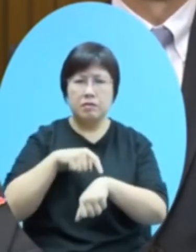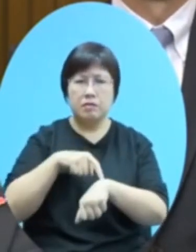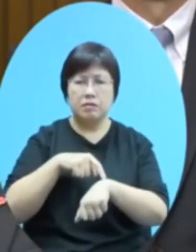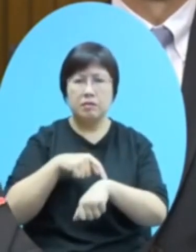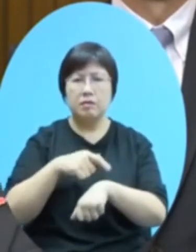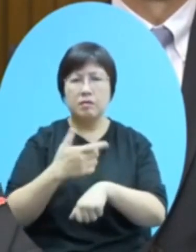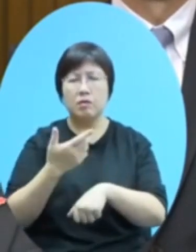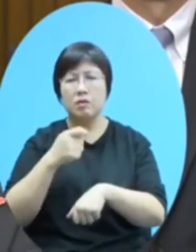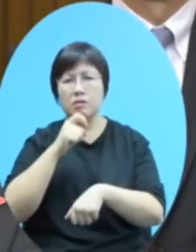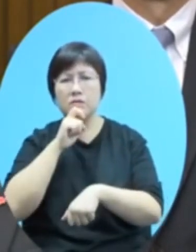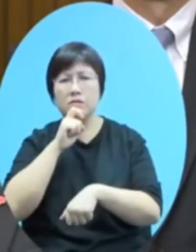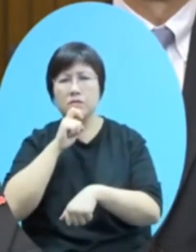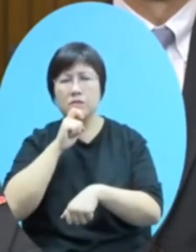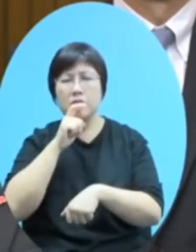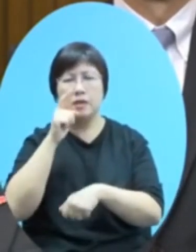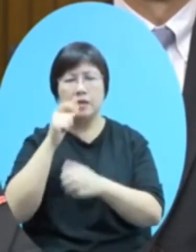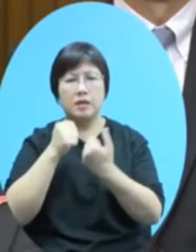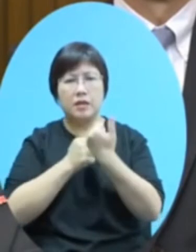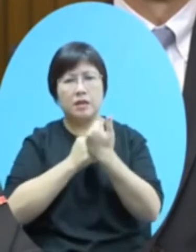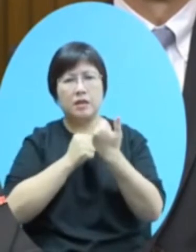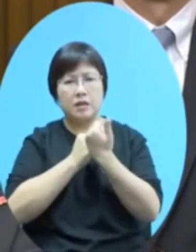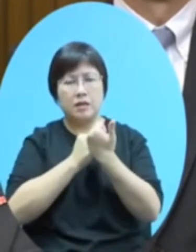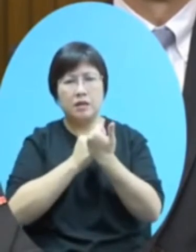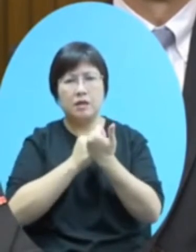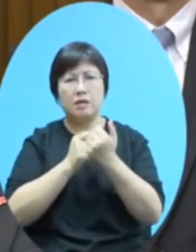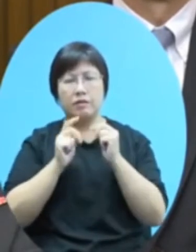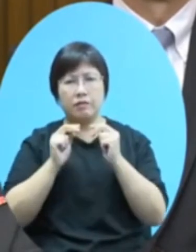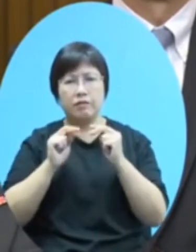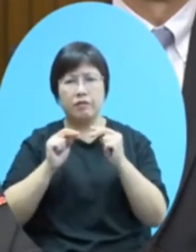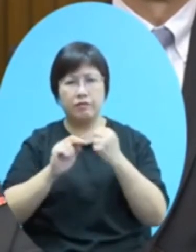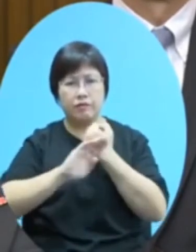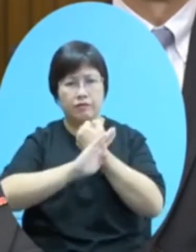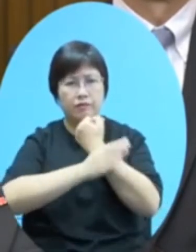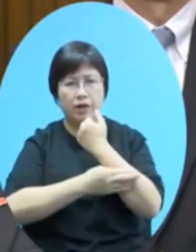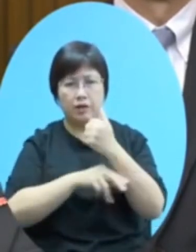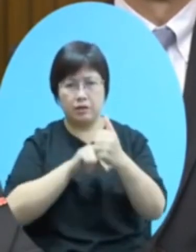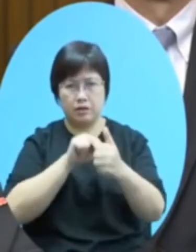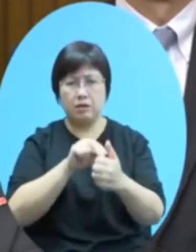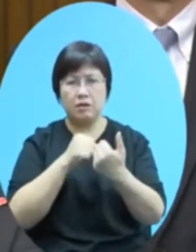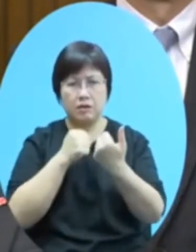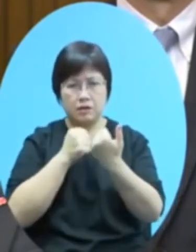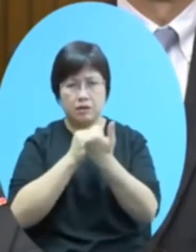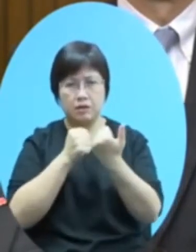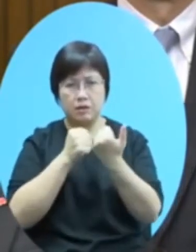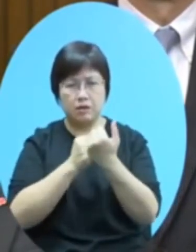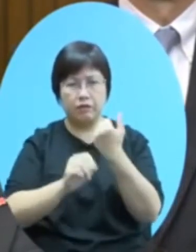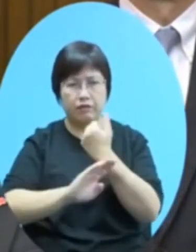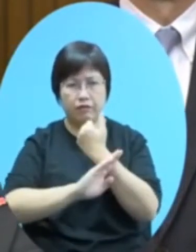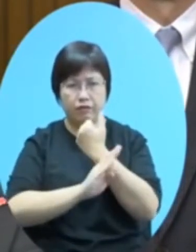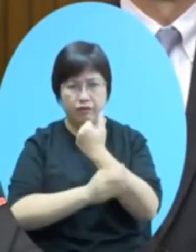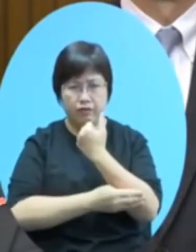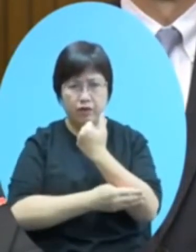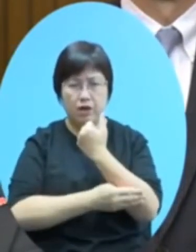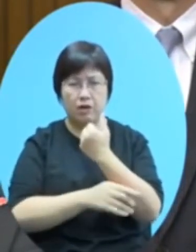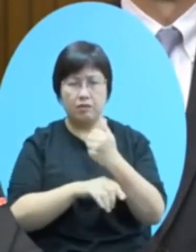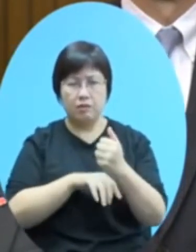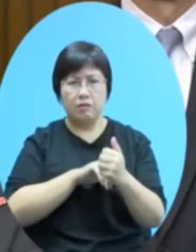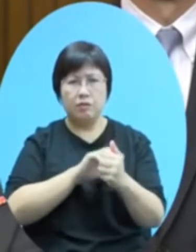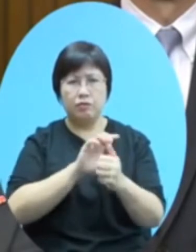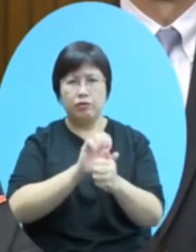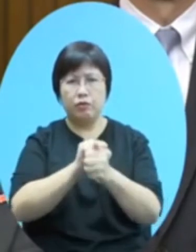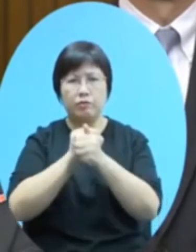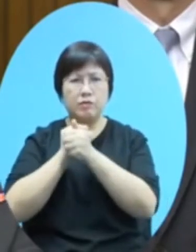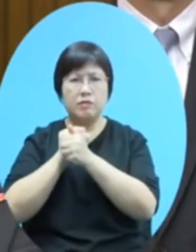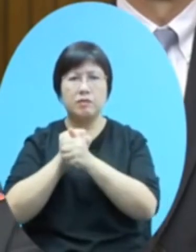们一方面是支持法治、支持执法的工作，但另一方